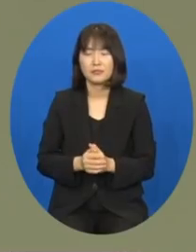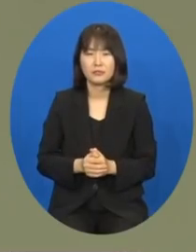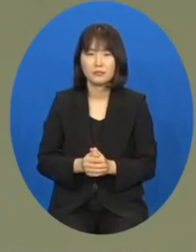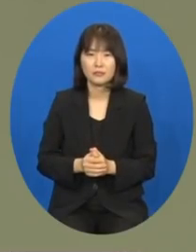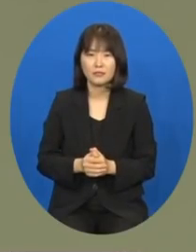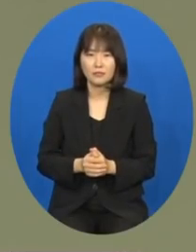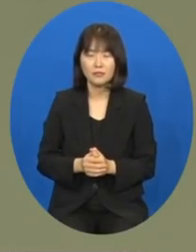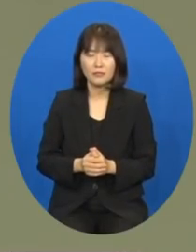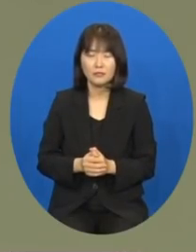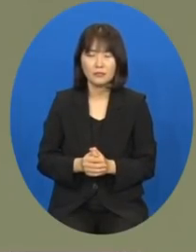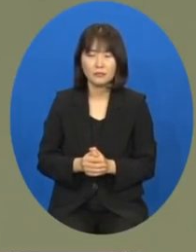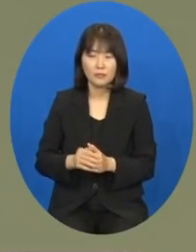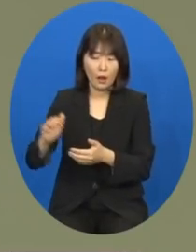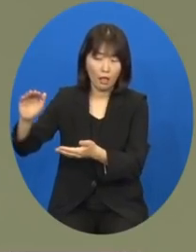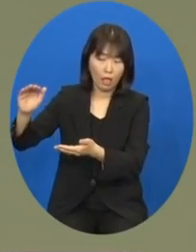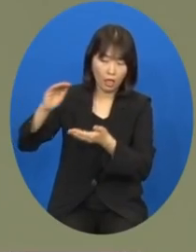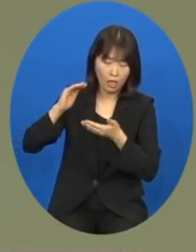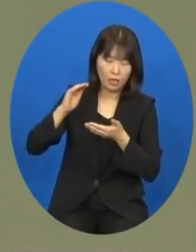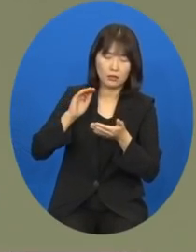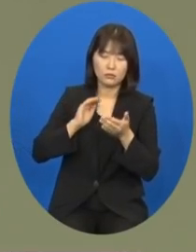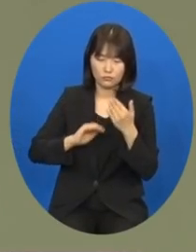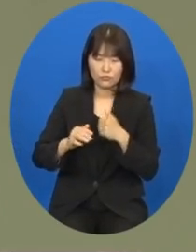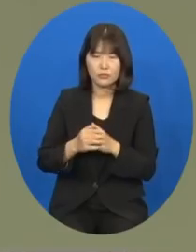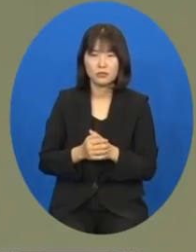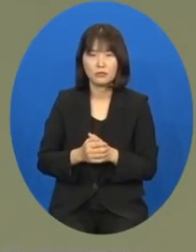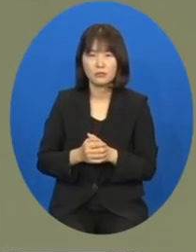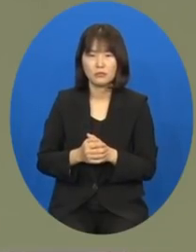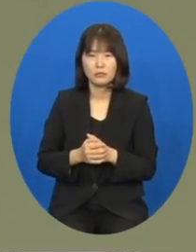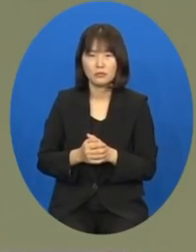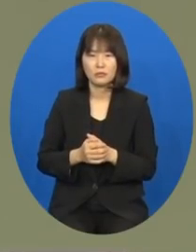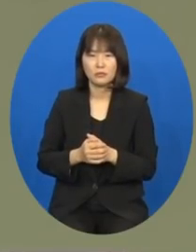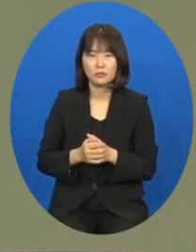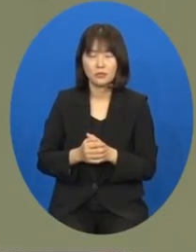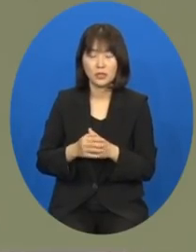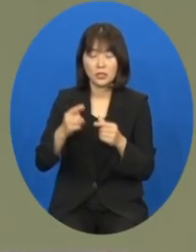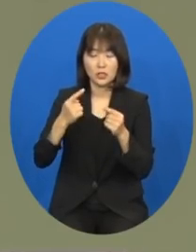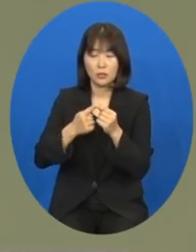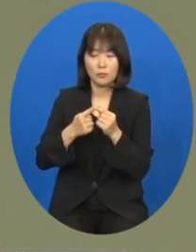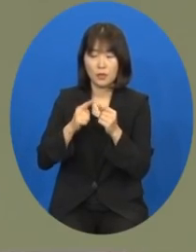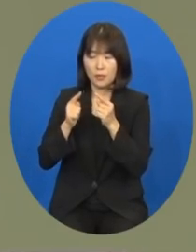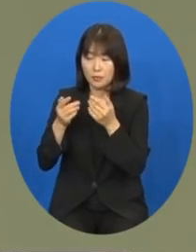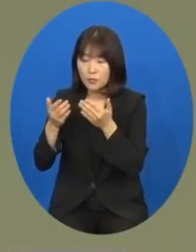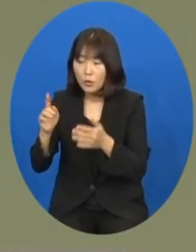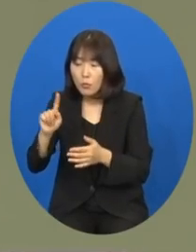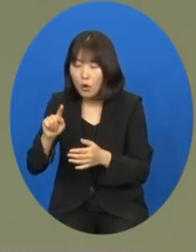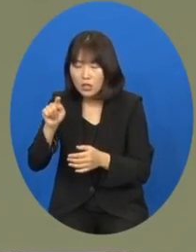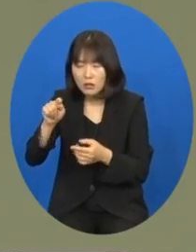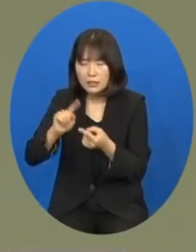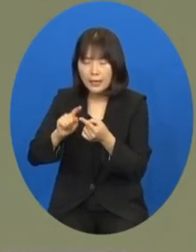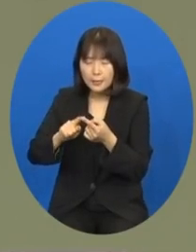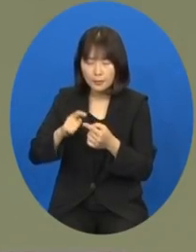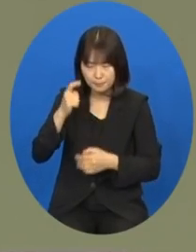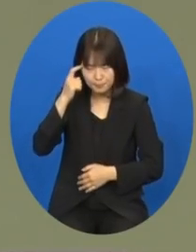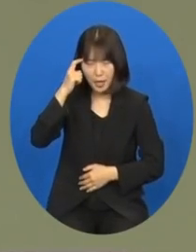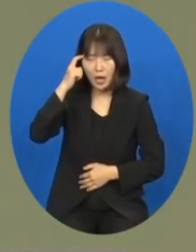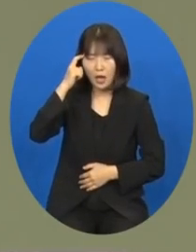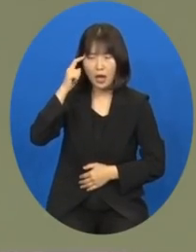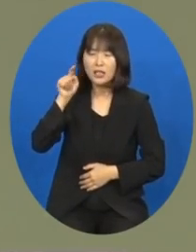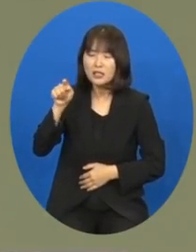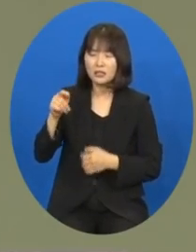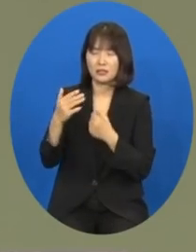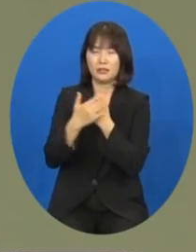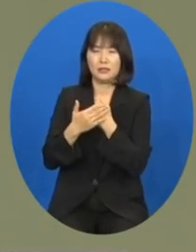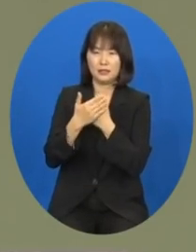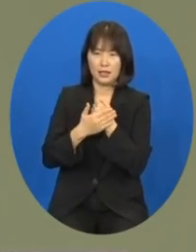얘기를 첫번째꺼 면서 그거를 깨달은 것이 은혜다 하시다 보통 괴물은 자신이 괴물이